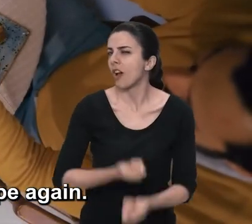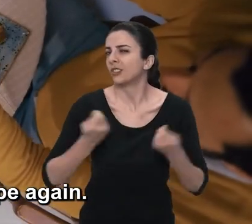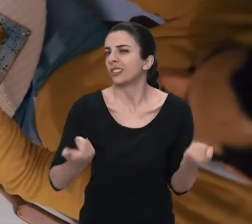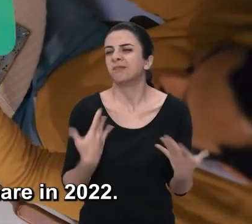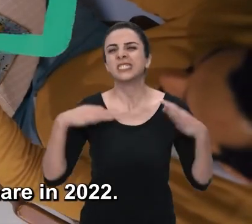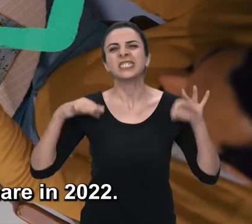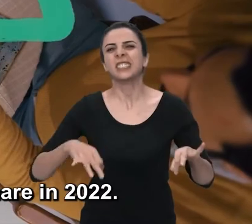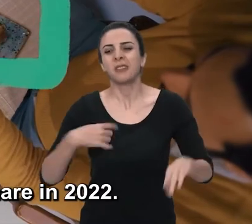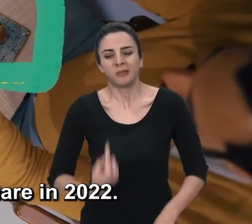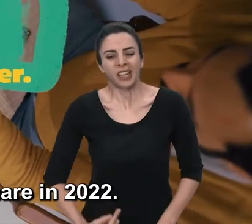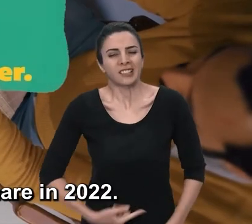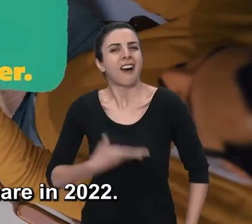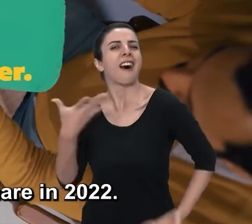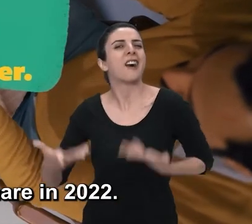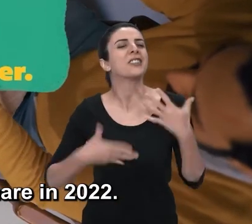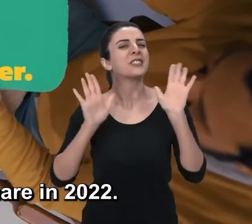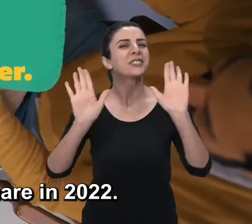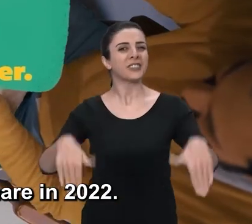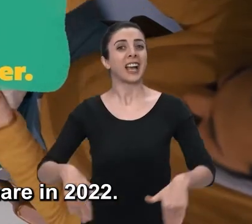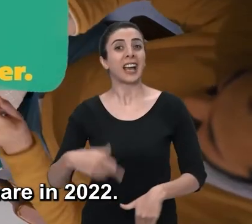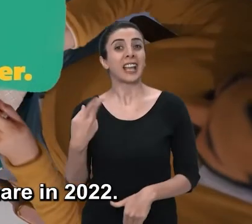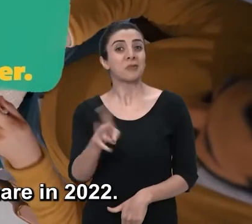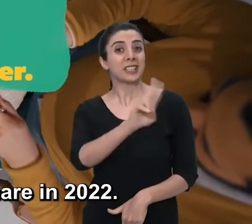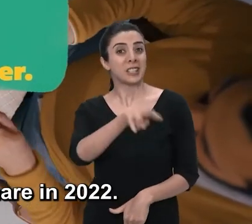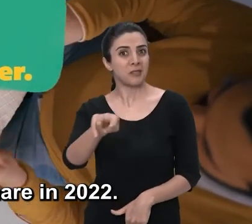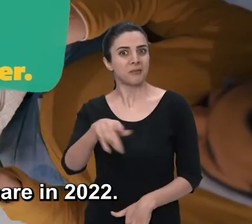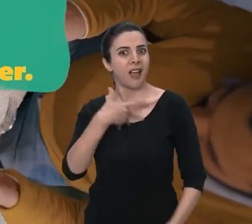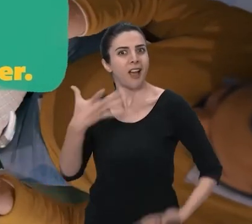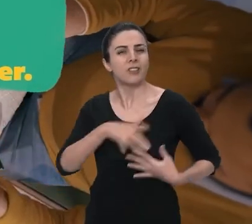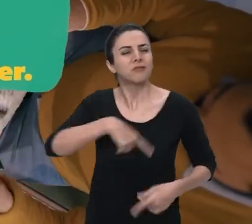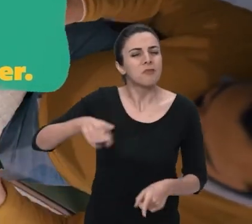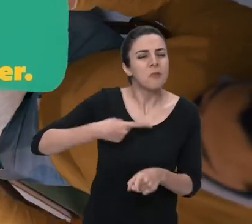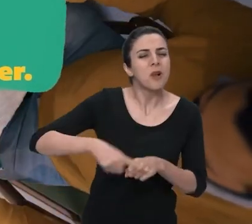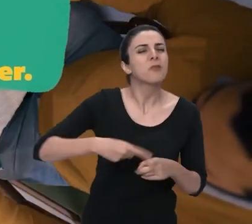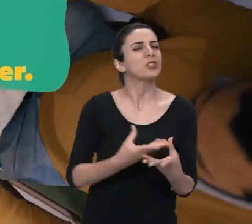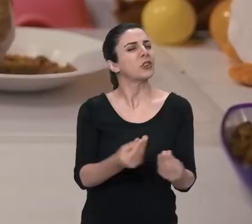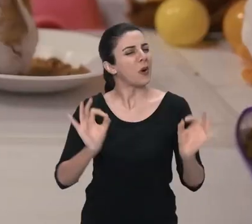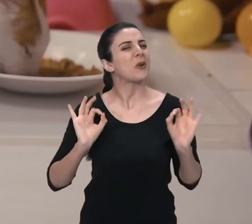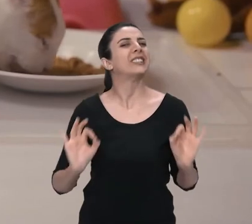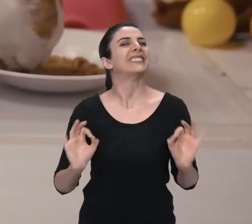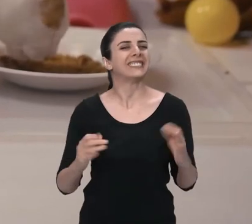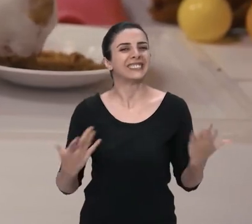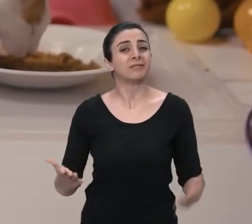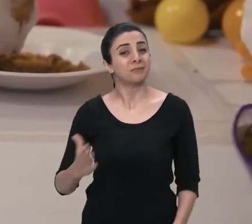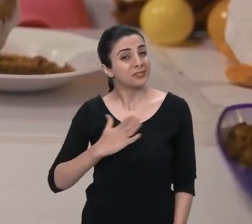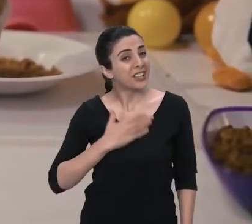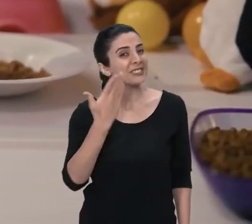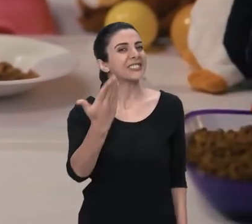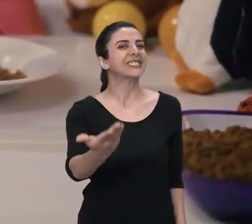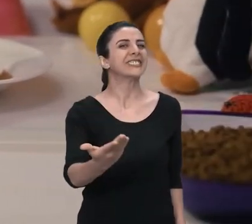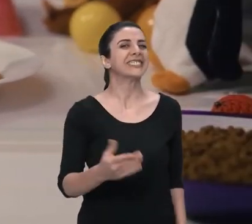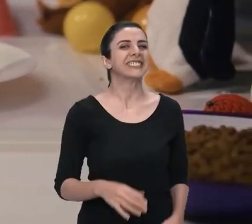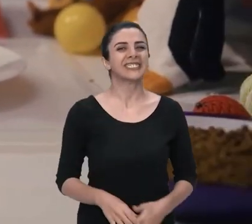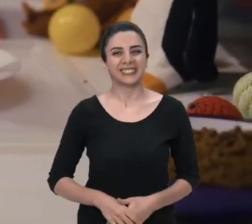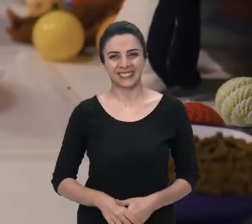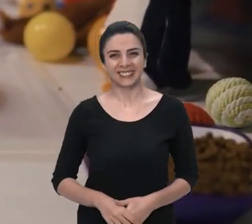oldu. 2022'de de heyecanla paylaşacaklarımız bol olsun. Hadi buyurun, afiyet olsun.